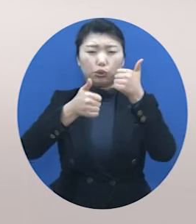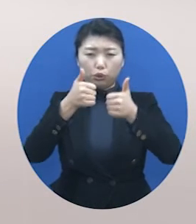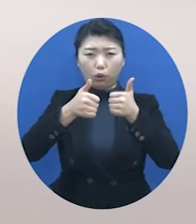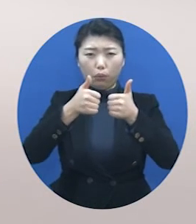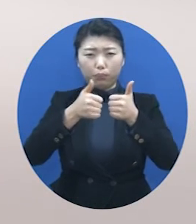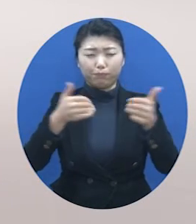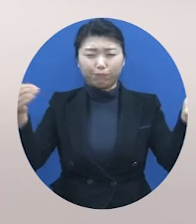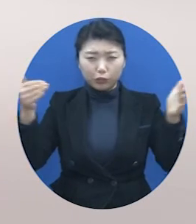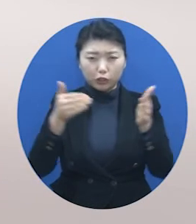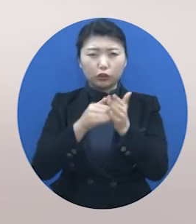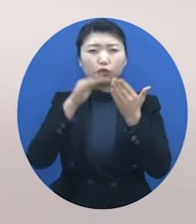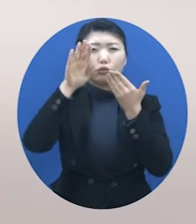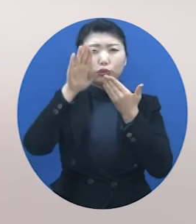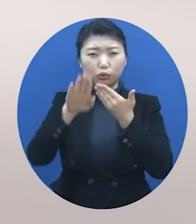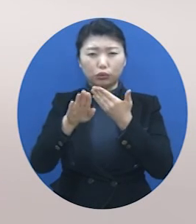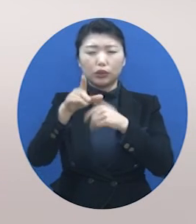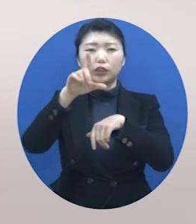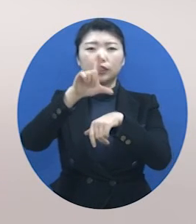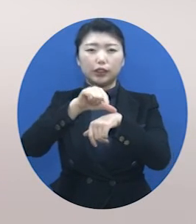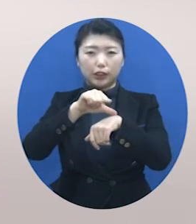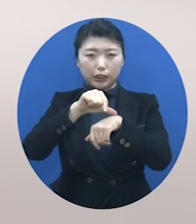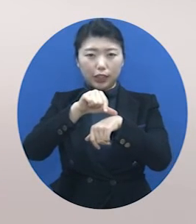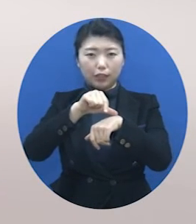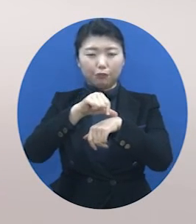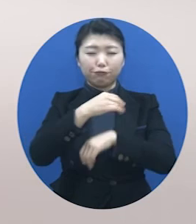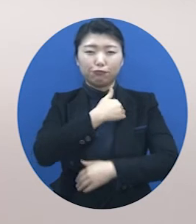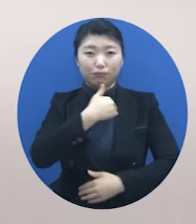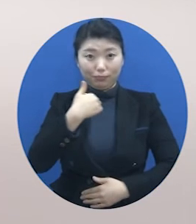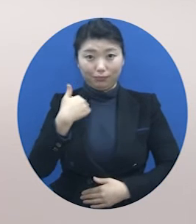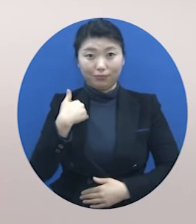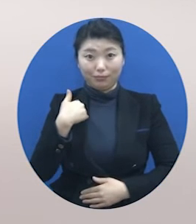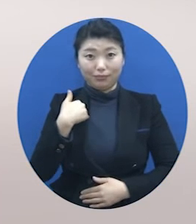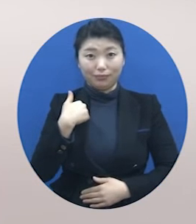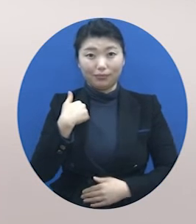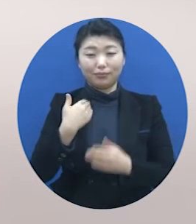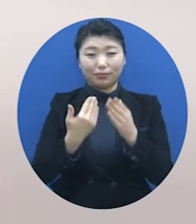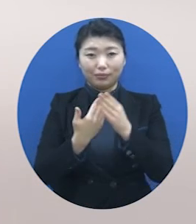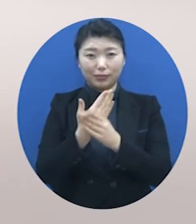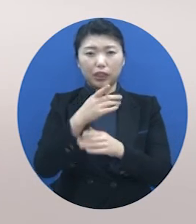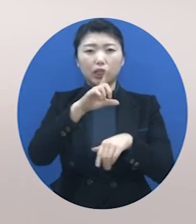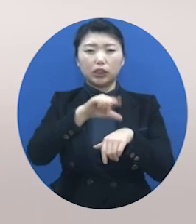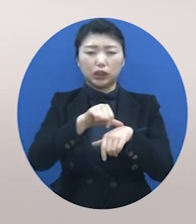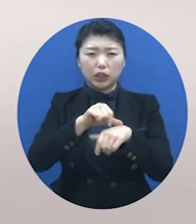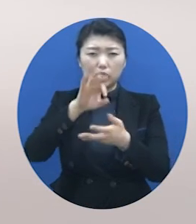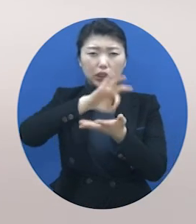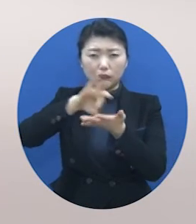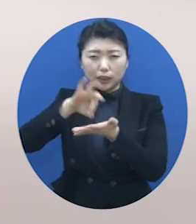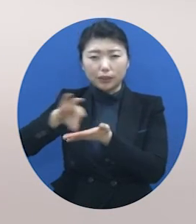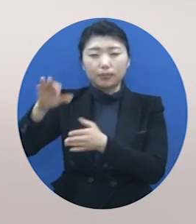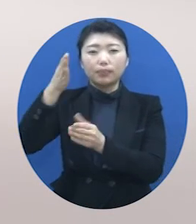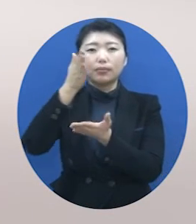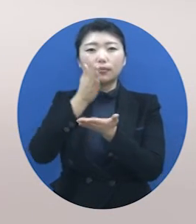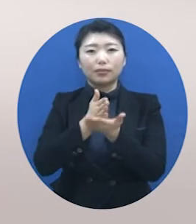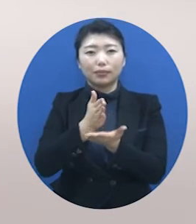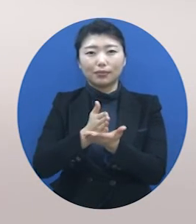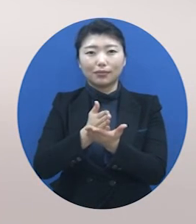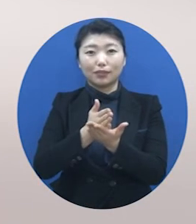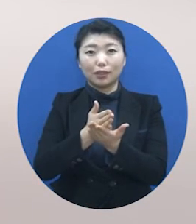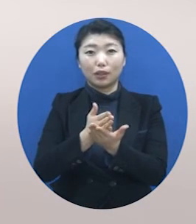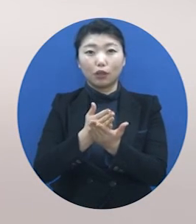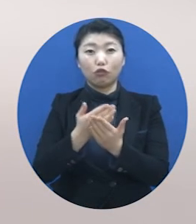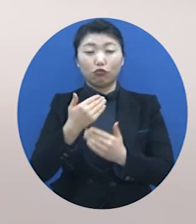수능이 끝나 우리 학생들이 시간적인 여유가 조금 생겼는데요. 이럴 때 시간을 허투루 보내지 말고